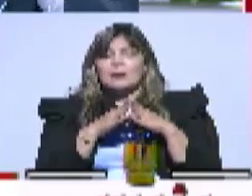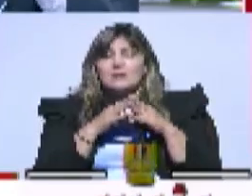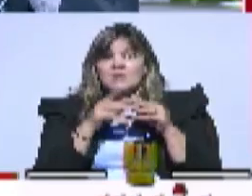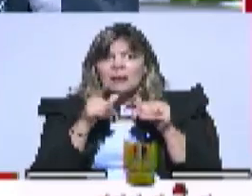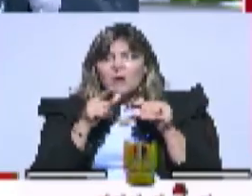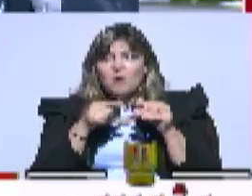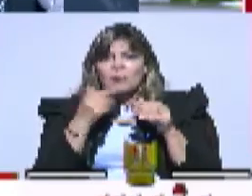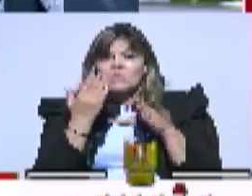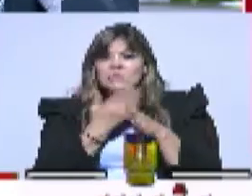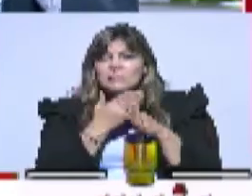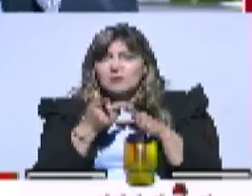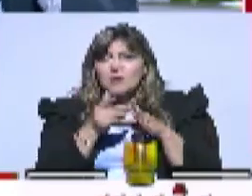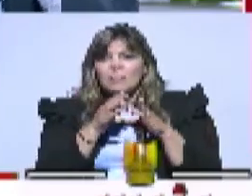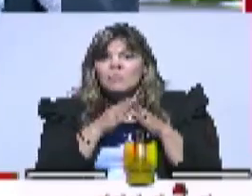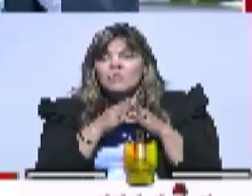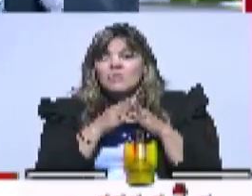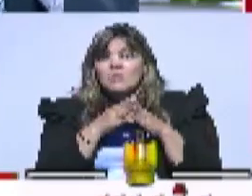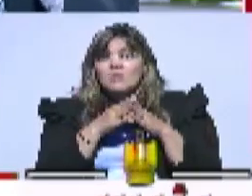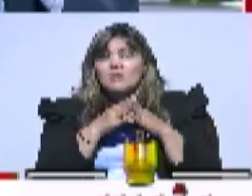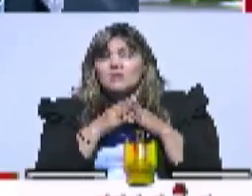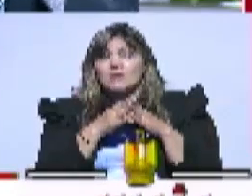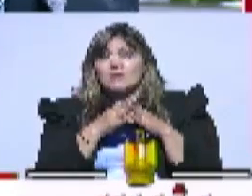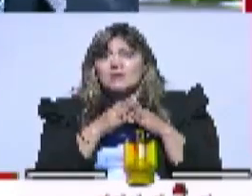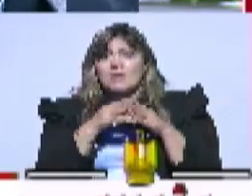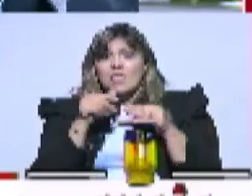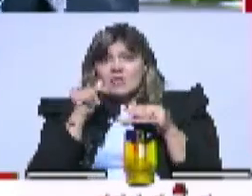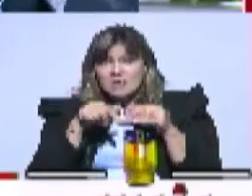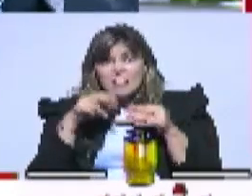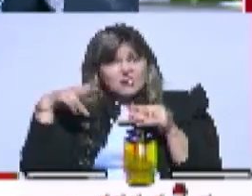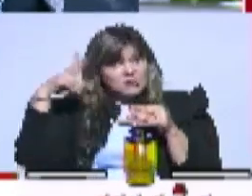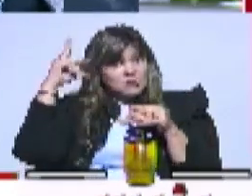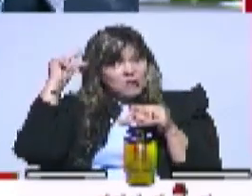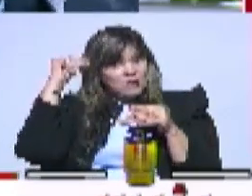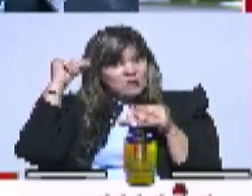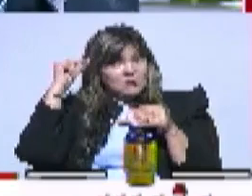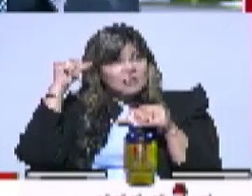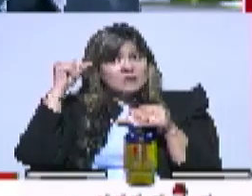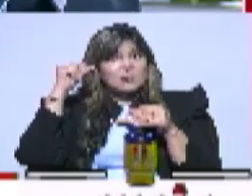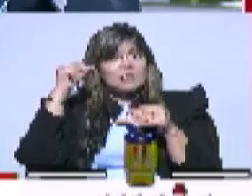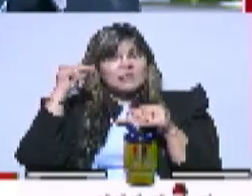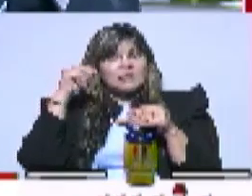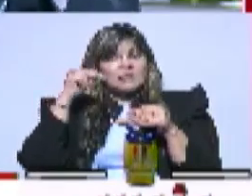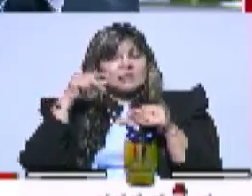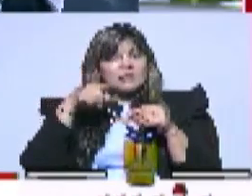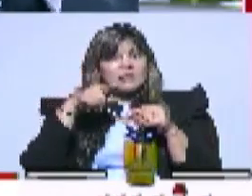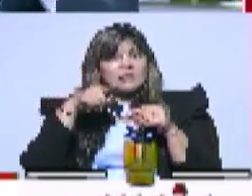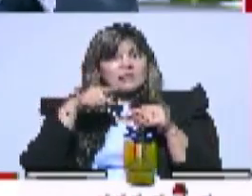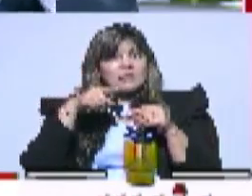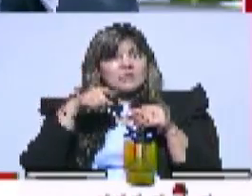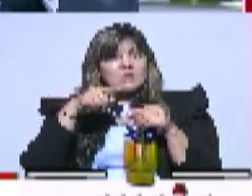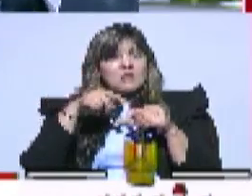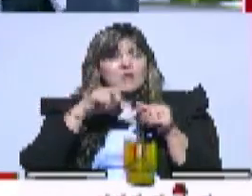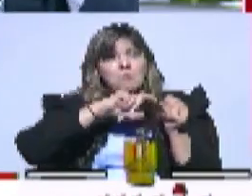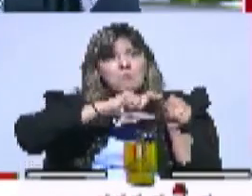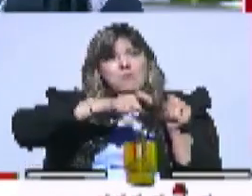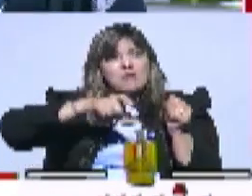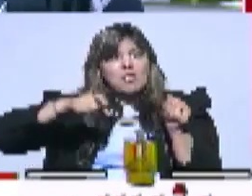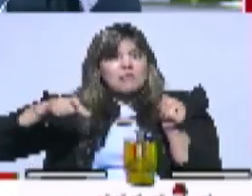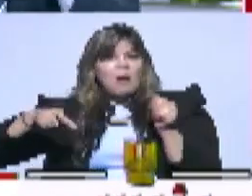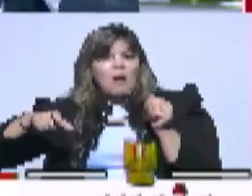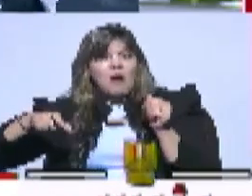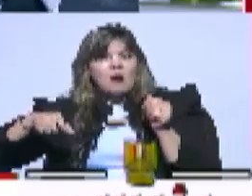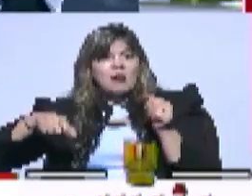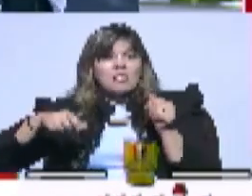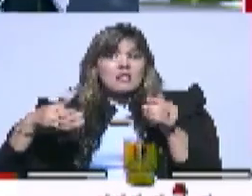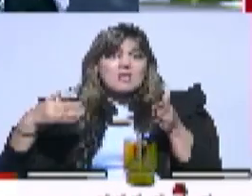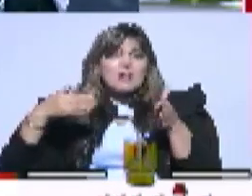من الخطر، أنه إسرائيل من النهر إلى النهر، من